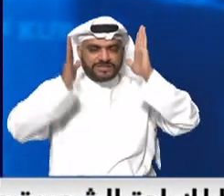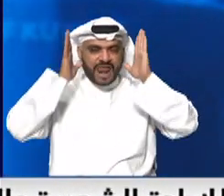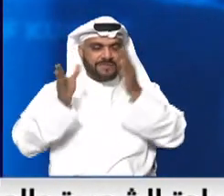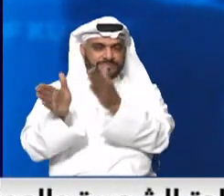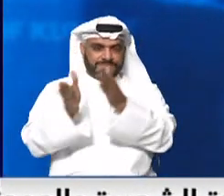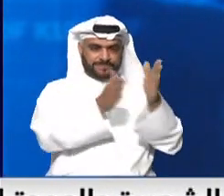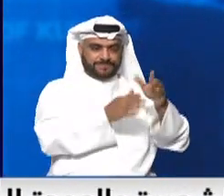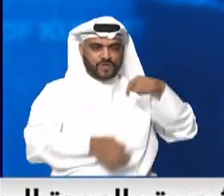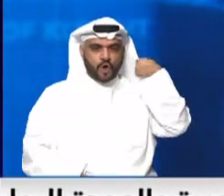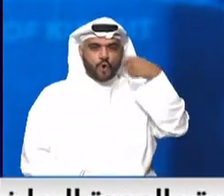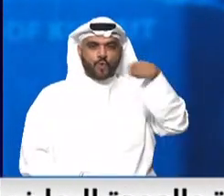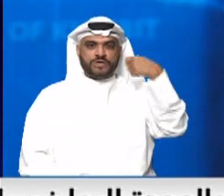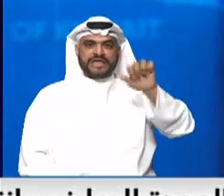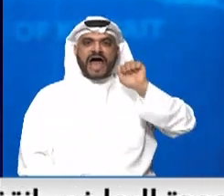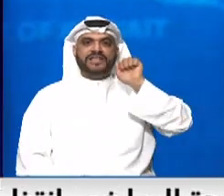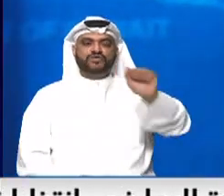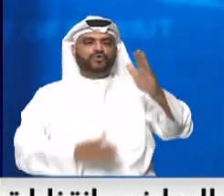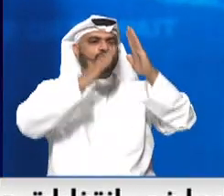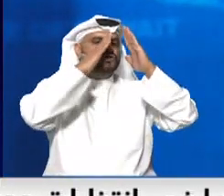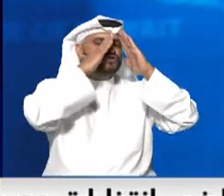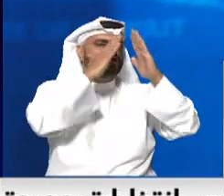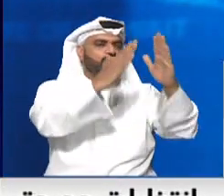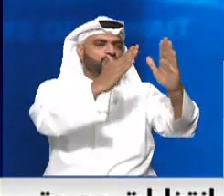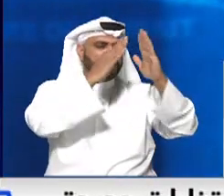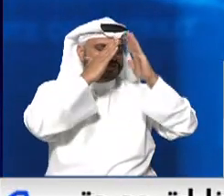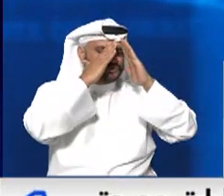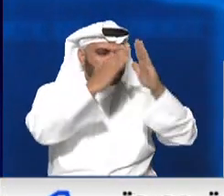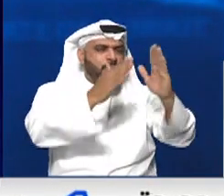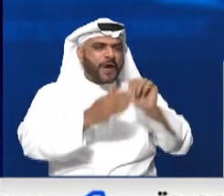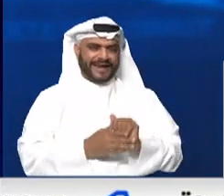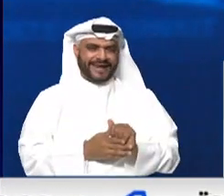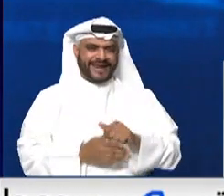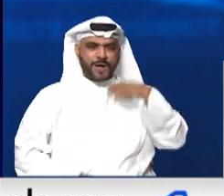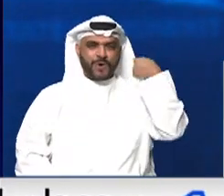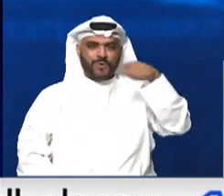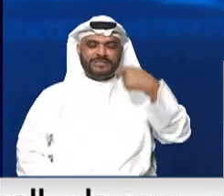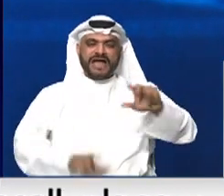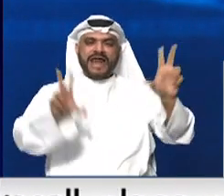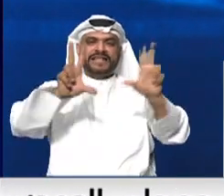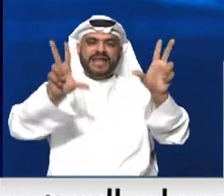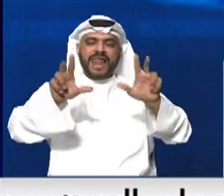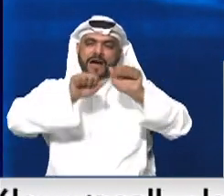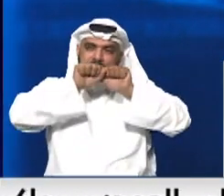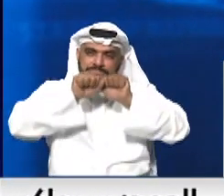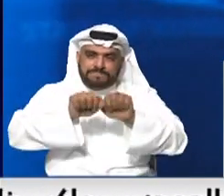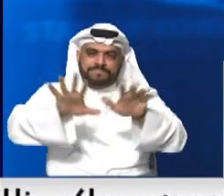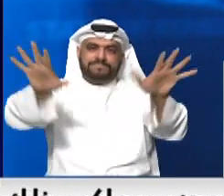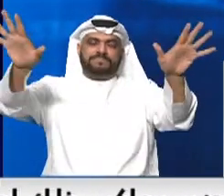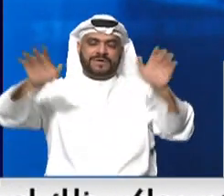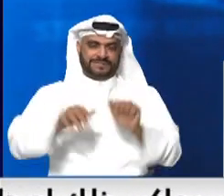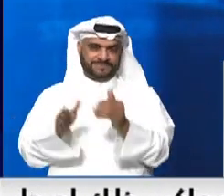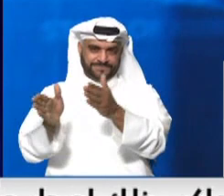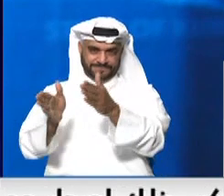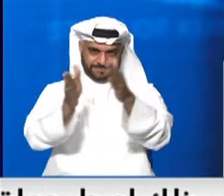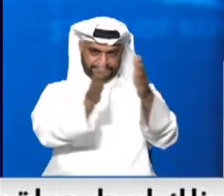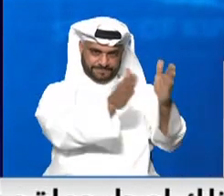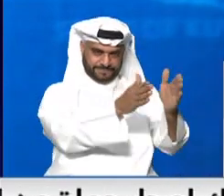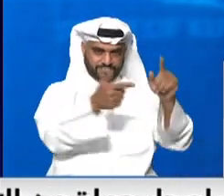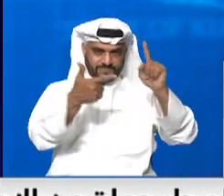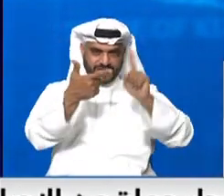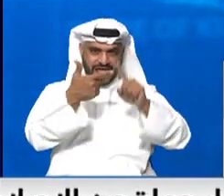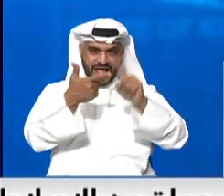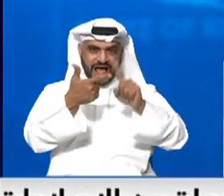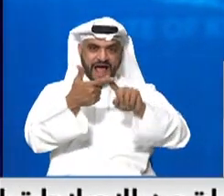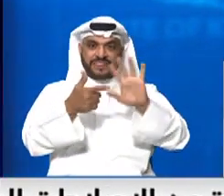تتقدم وزارة الشؤون بالشكر والثناء على جهود وزارة الإعلام في تغطية الحملة. طبعا تأتي حملة